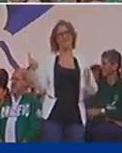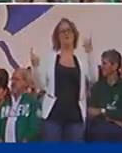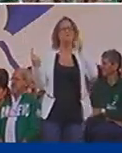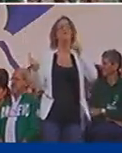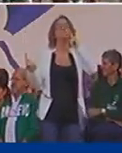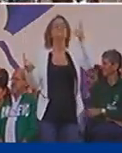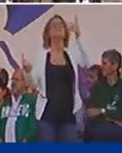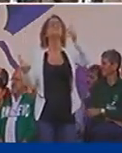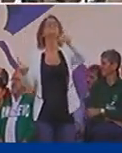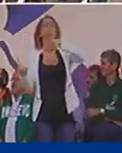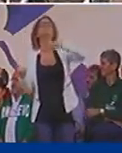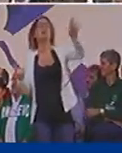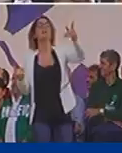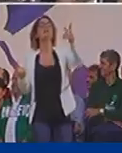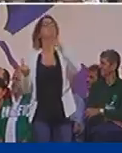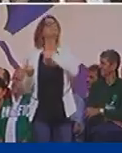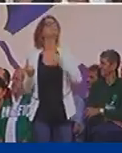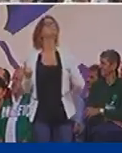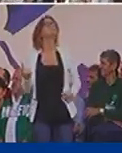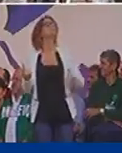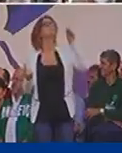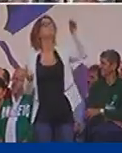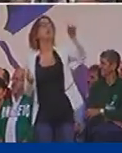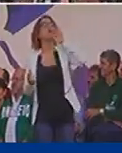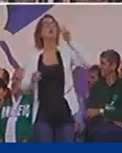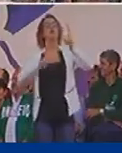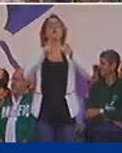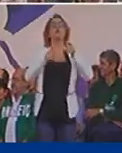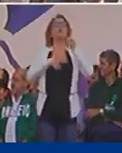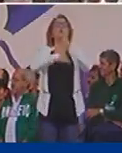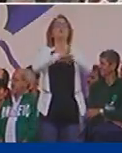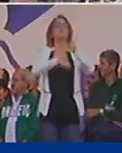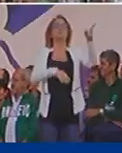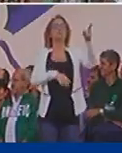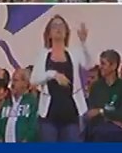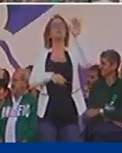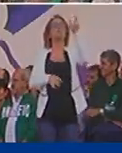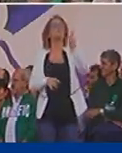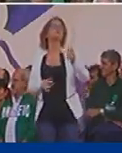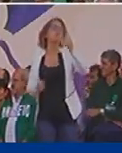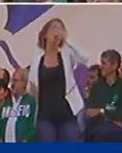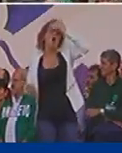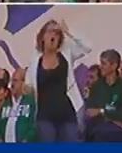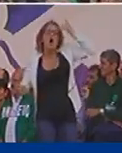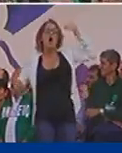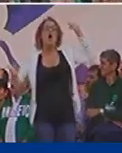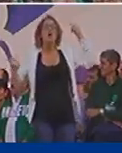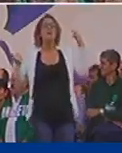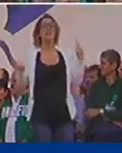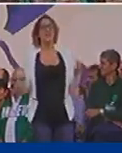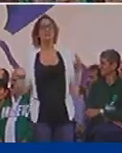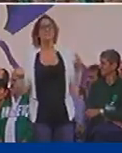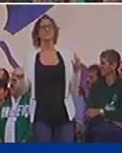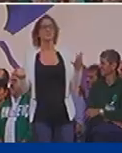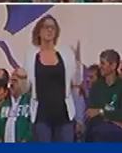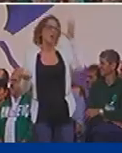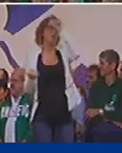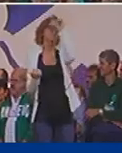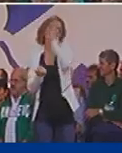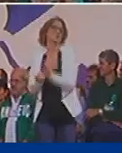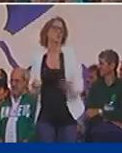tu mi mandi a a fare il sindaco o il governatore, una persona onestissima che non capisce un